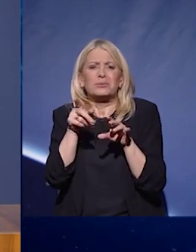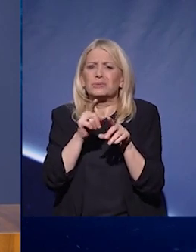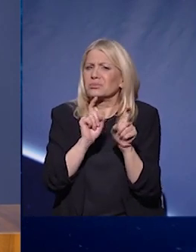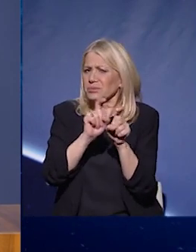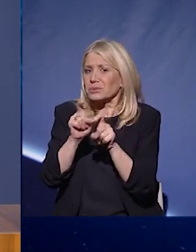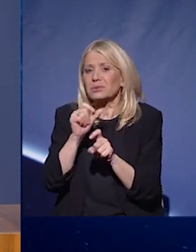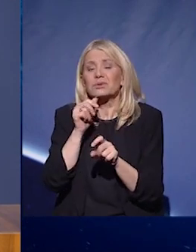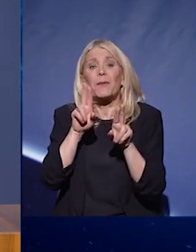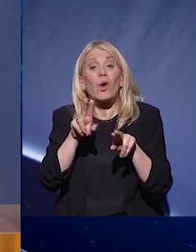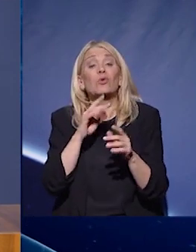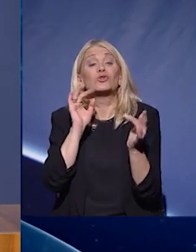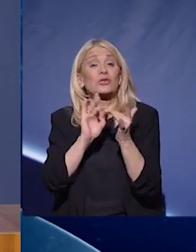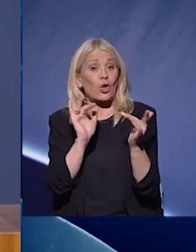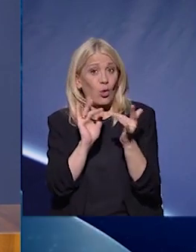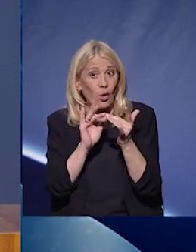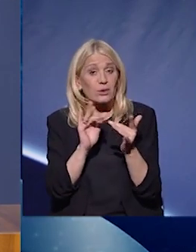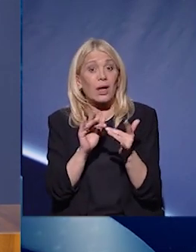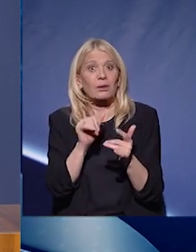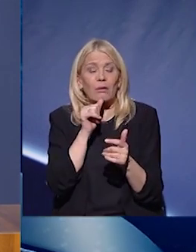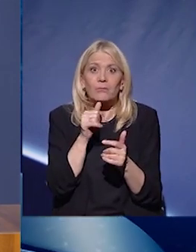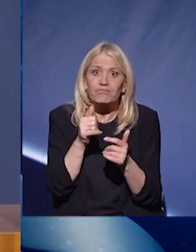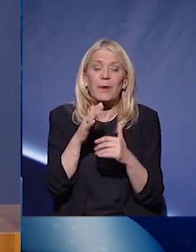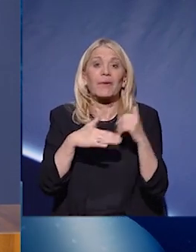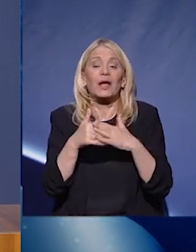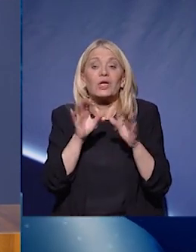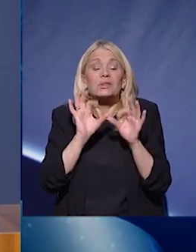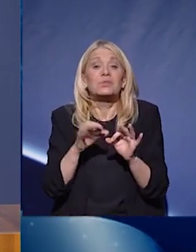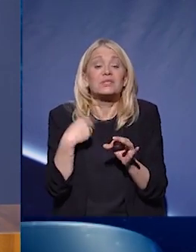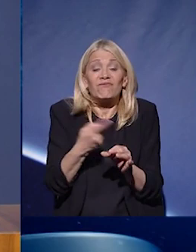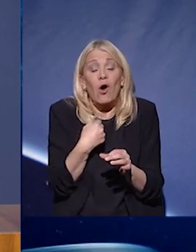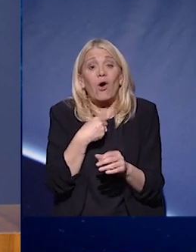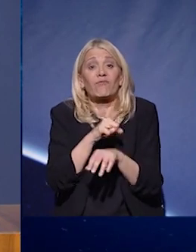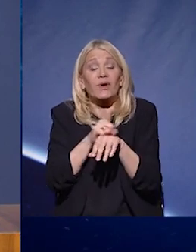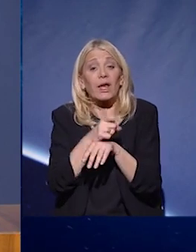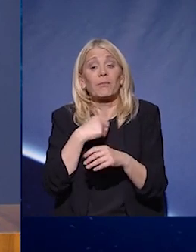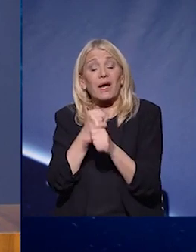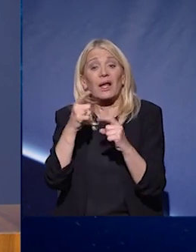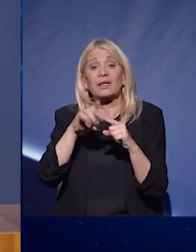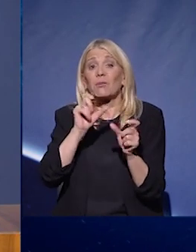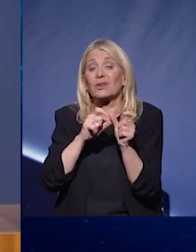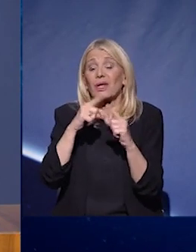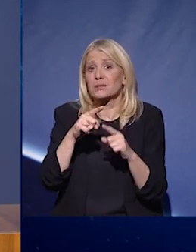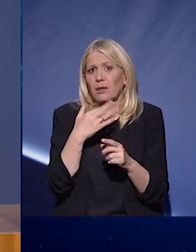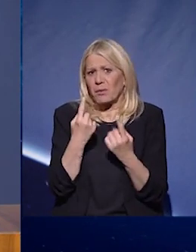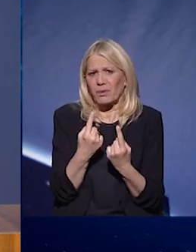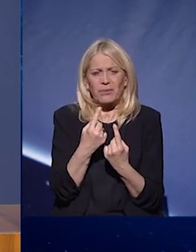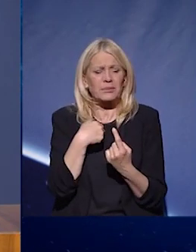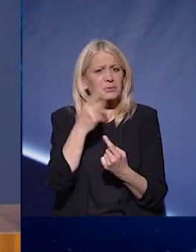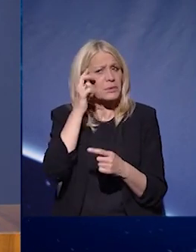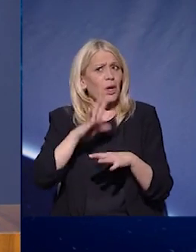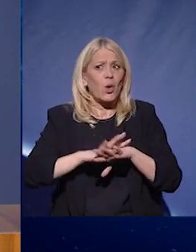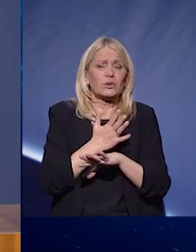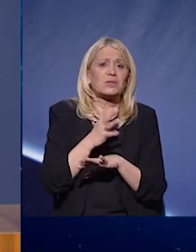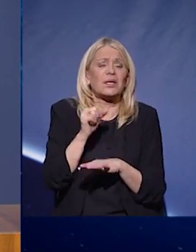povećava se i mogućnosti kontakta i praktično mi sve vreme testiramo, bez obzira za ove zastoje, stiče se neki